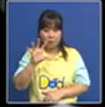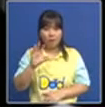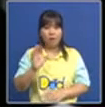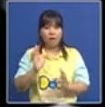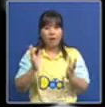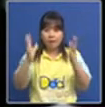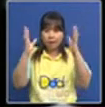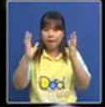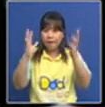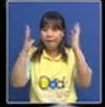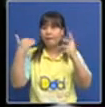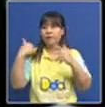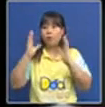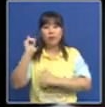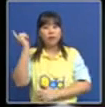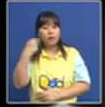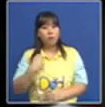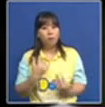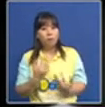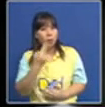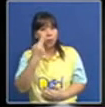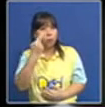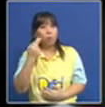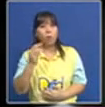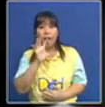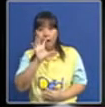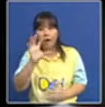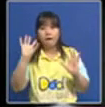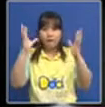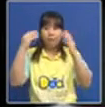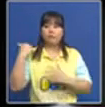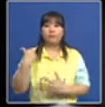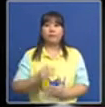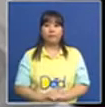สียงเฮจากนักท่องเที่ยวที่มารอชมกันอย่างกึกก้องค่ะ